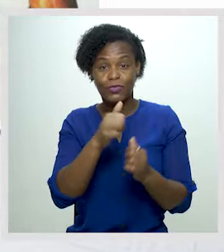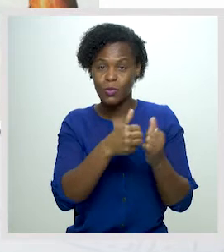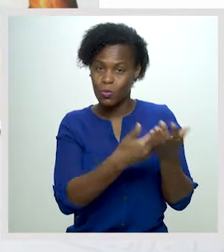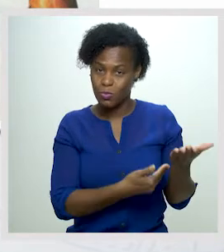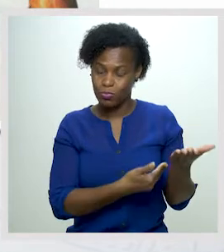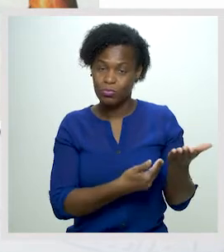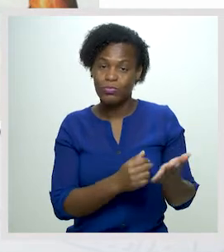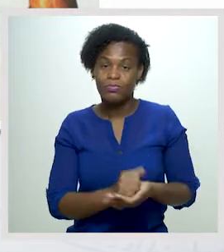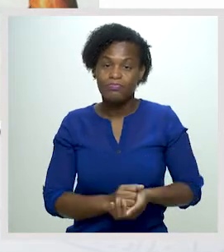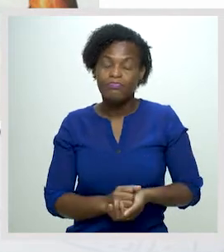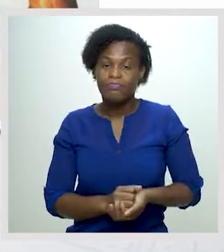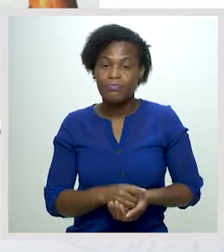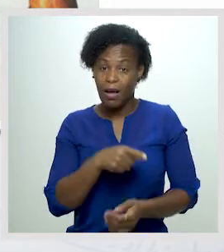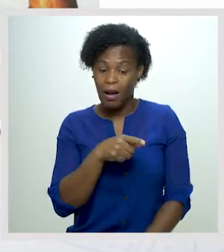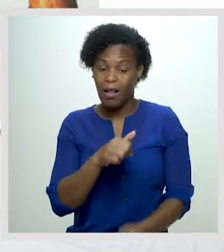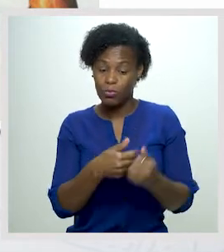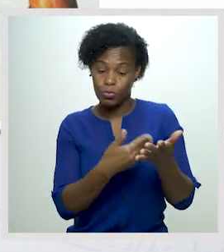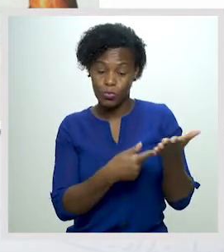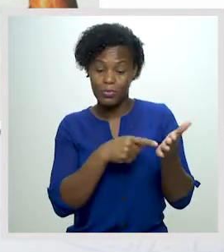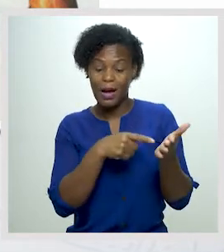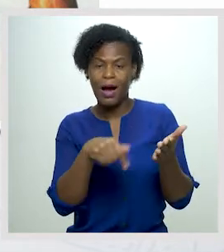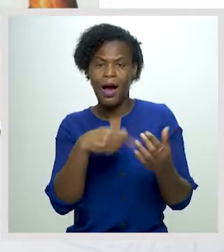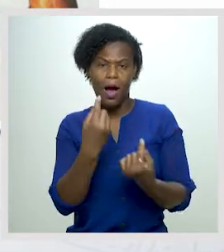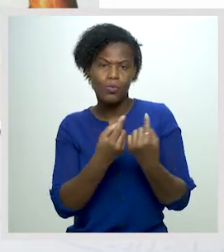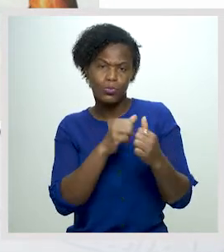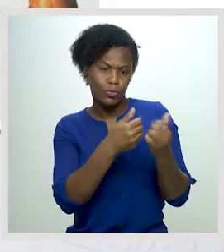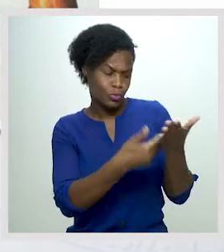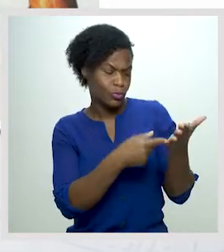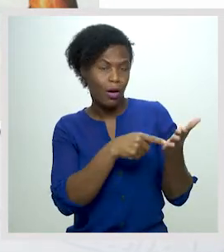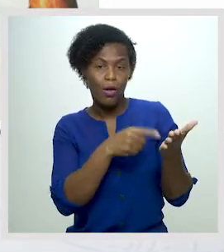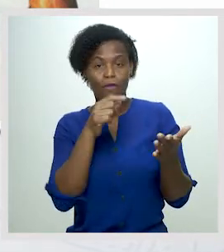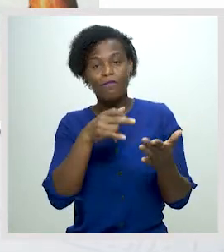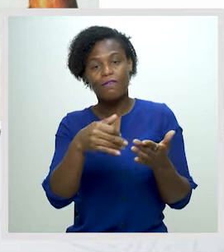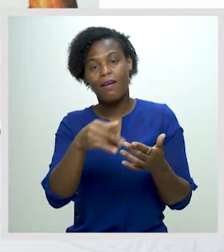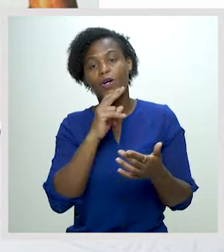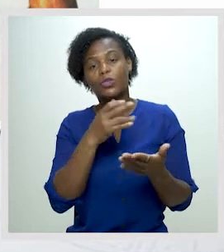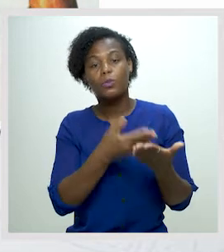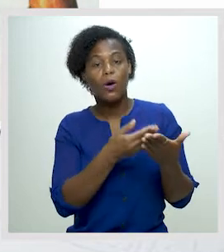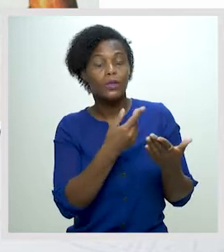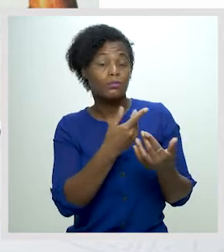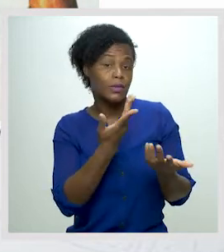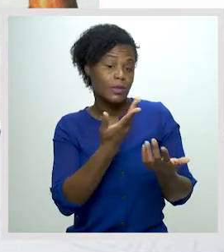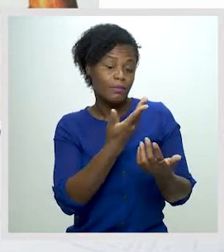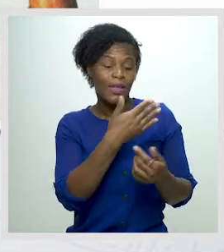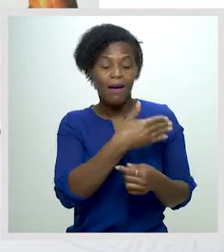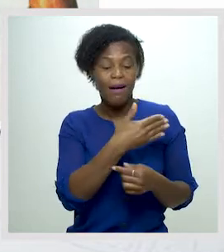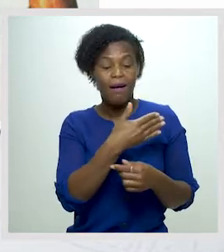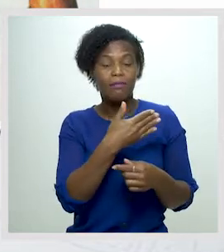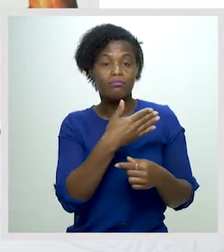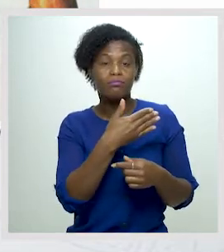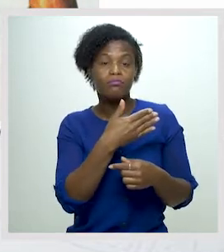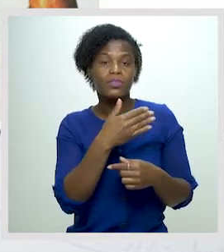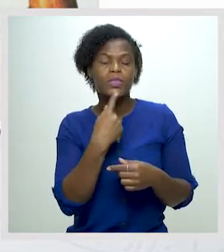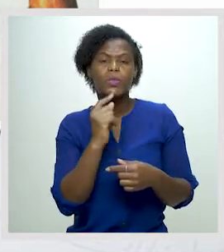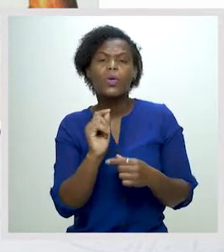les documents. Ici, tu as quelques documents et tu vas répondre. 1. Il